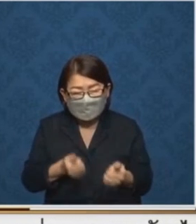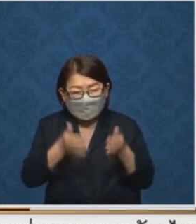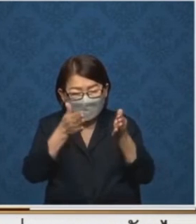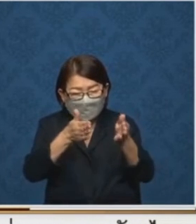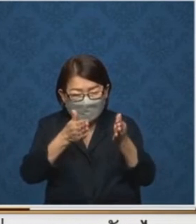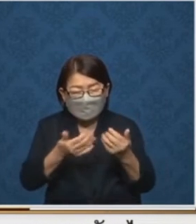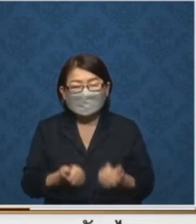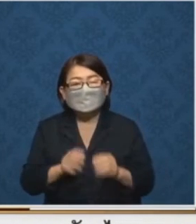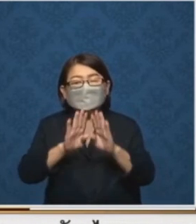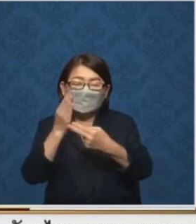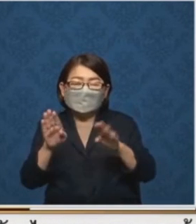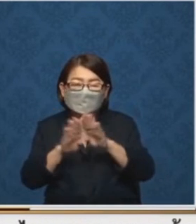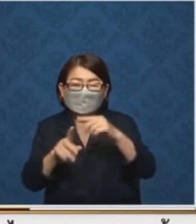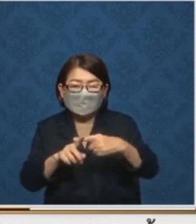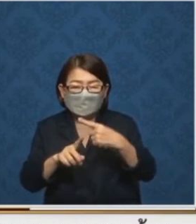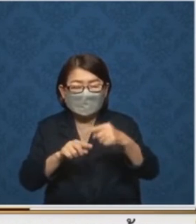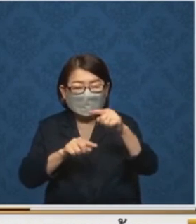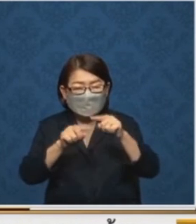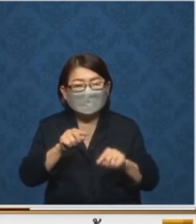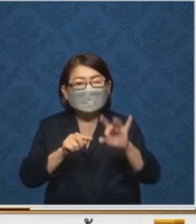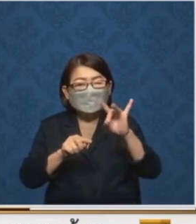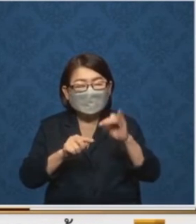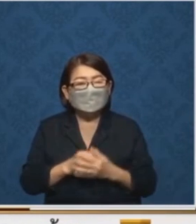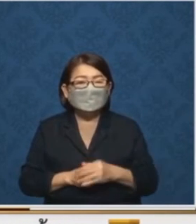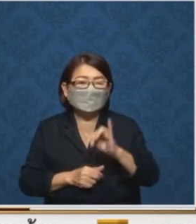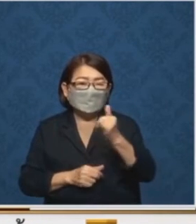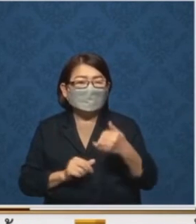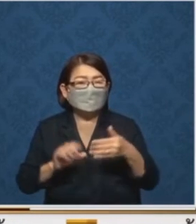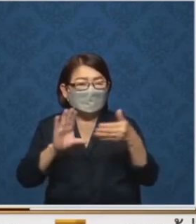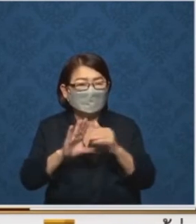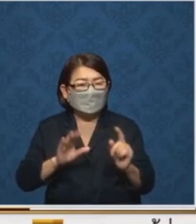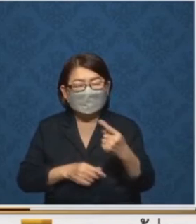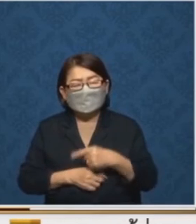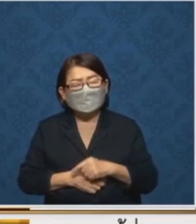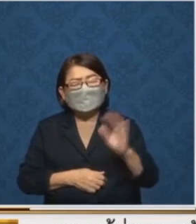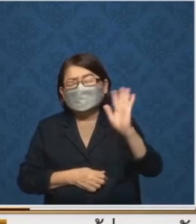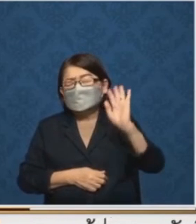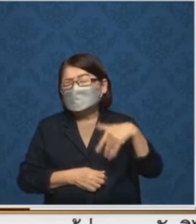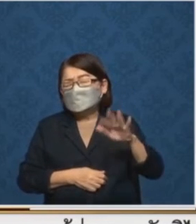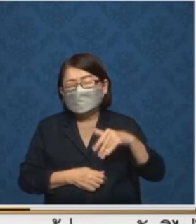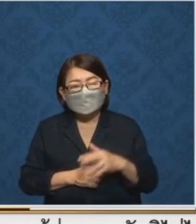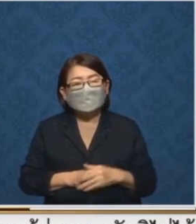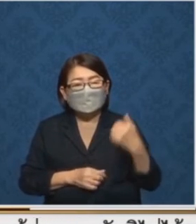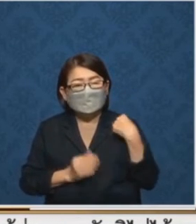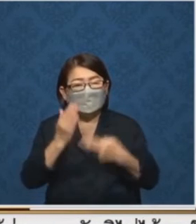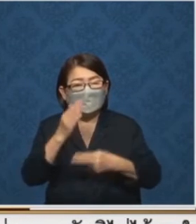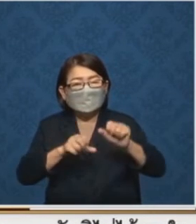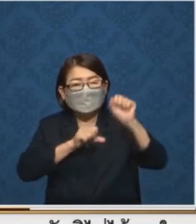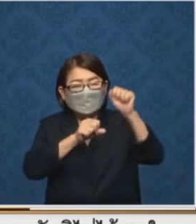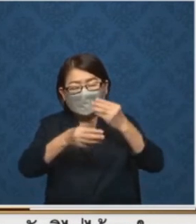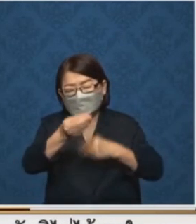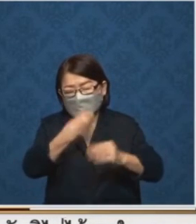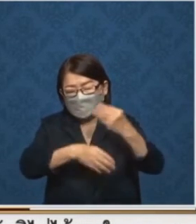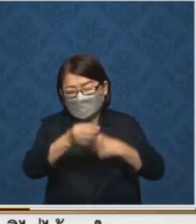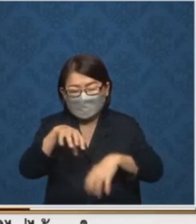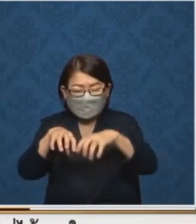ต่อไปครับทุเรียนตอนนี้เป็นถึงคิวของทเรีนปากใ้ร่วงเหลอโละร้อยบาทโลงกิน